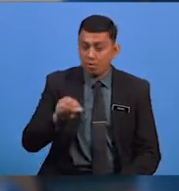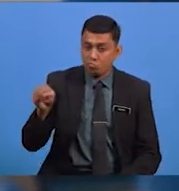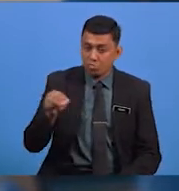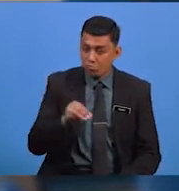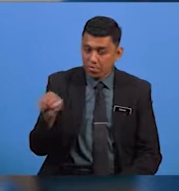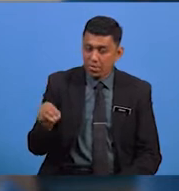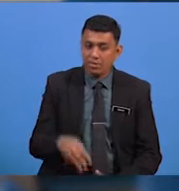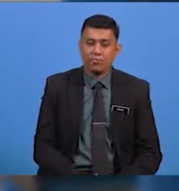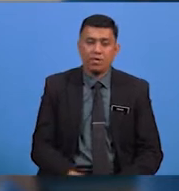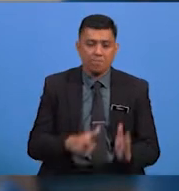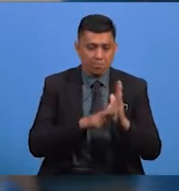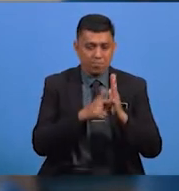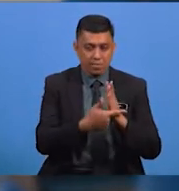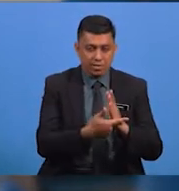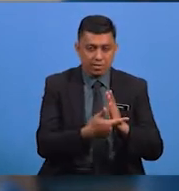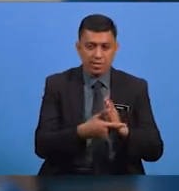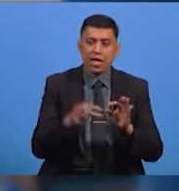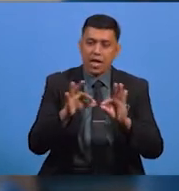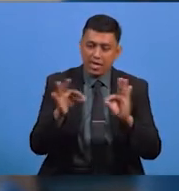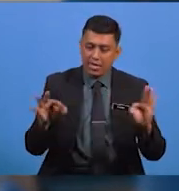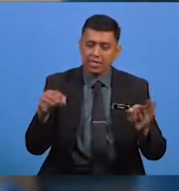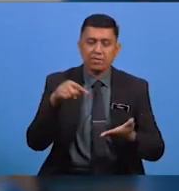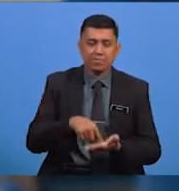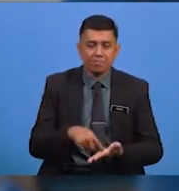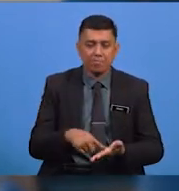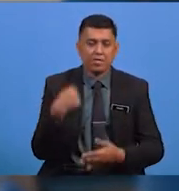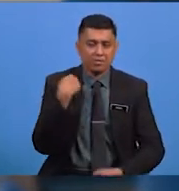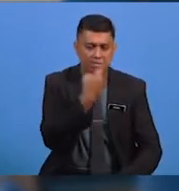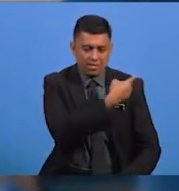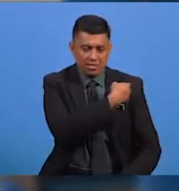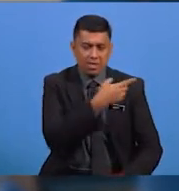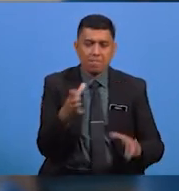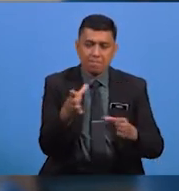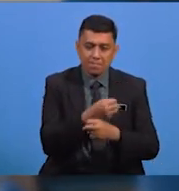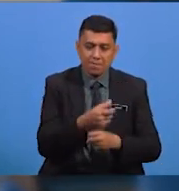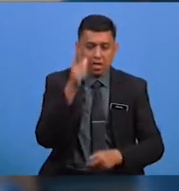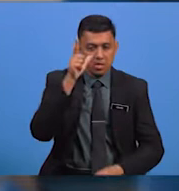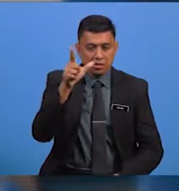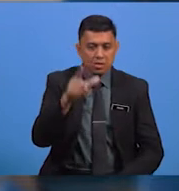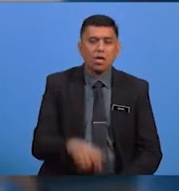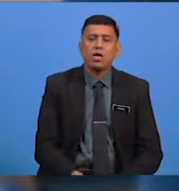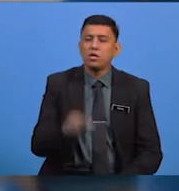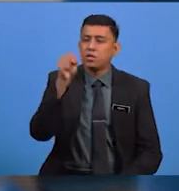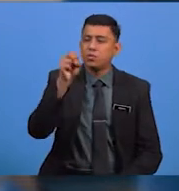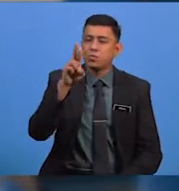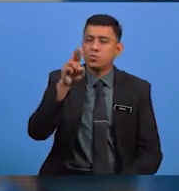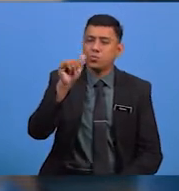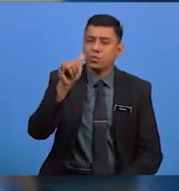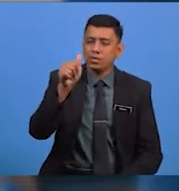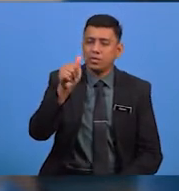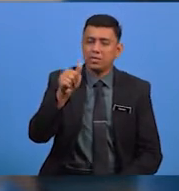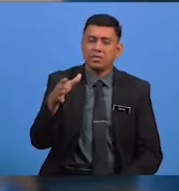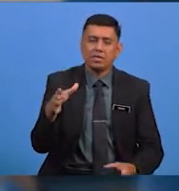Murid-murid, melalui ayat ini, kita dapat melihat Suraya seorang yang